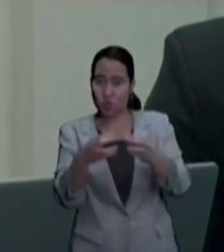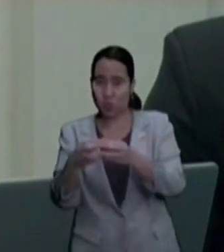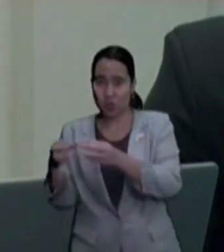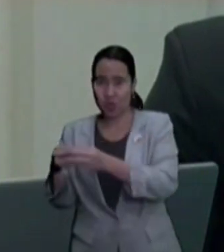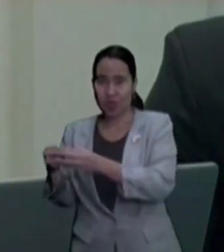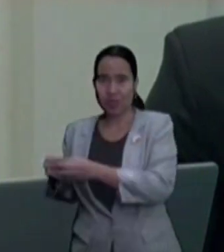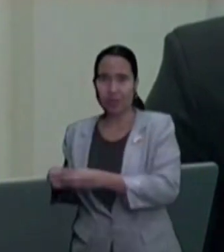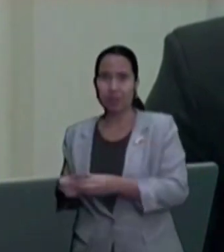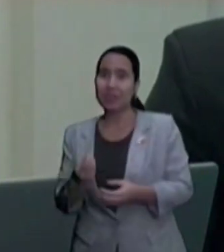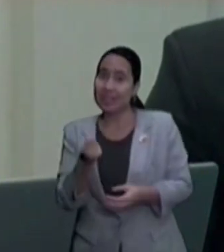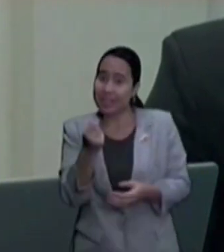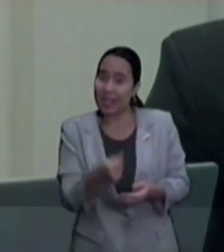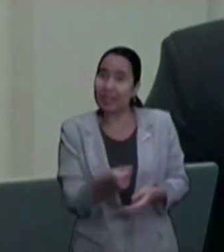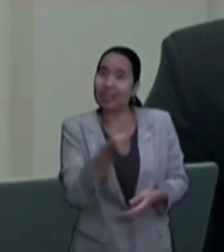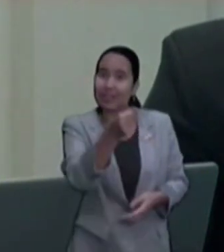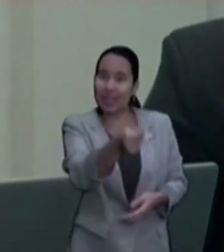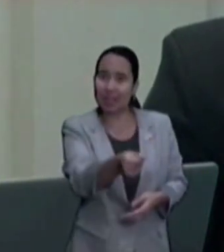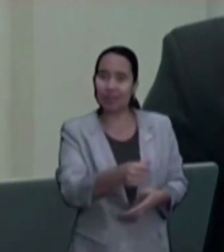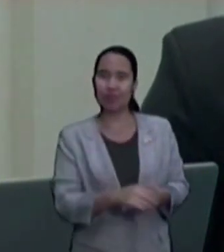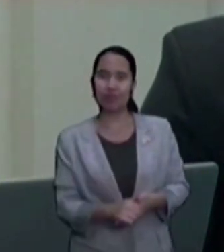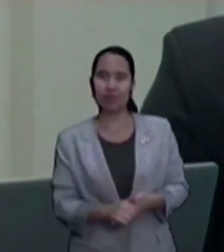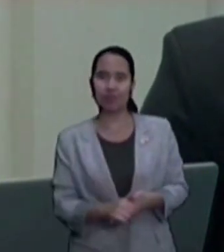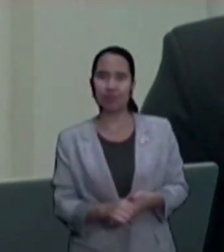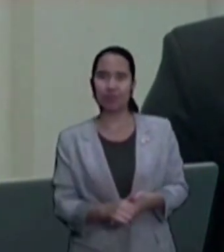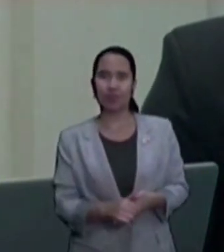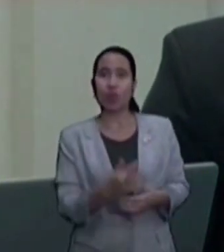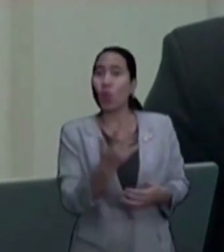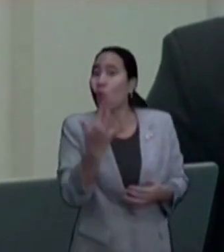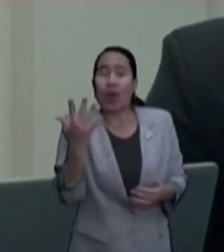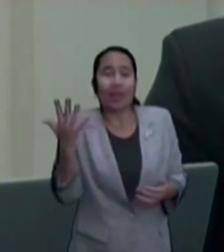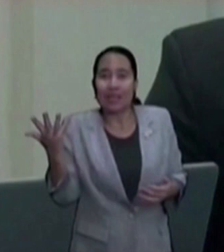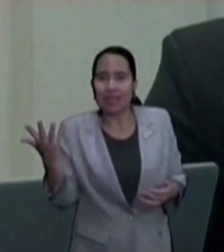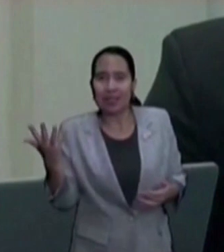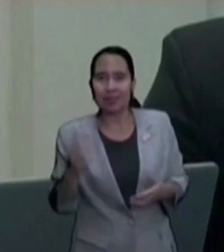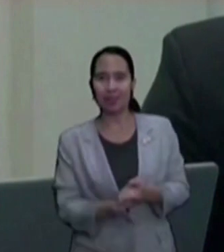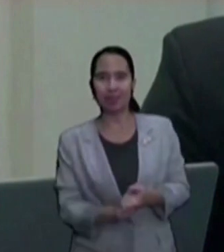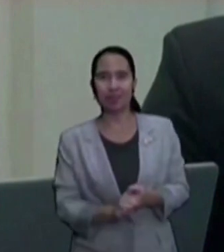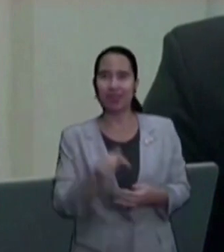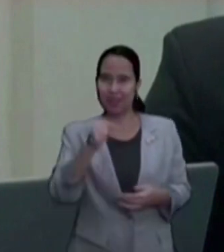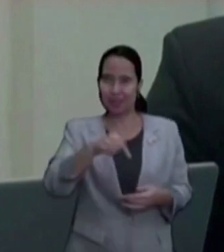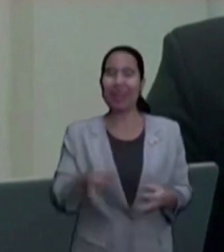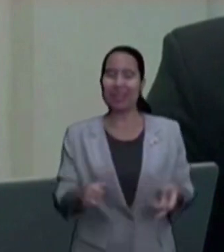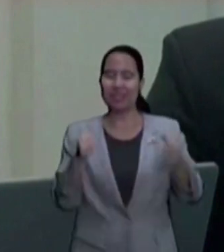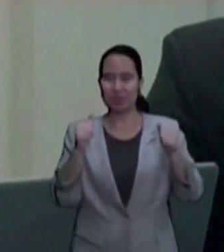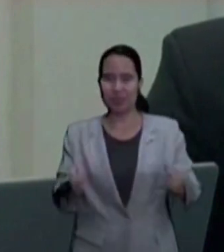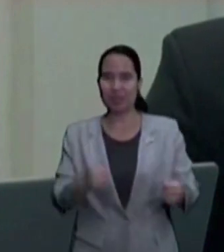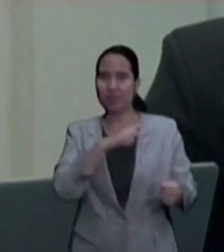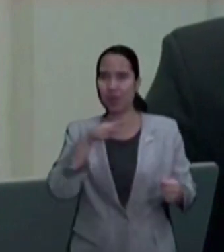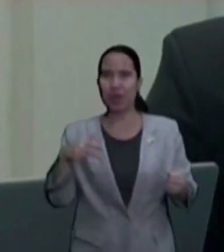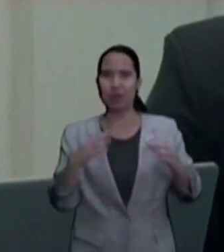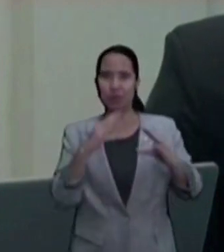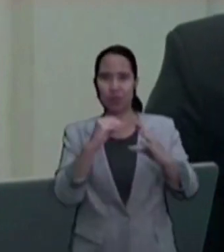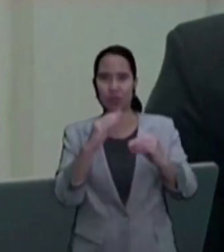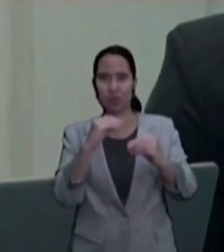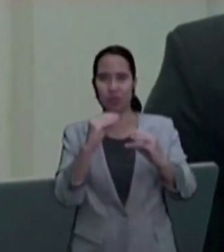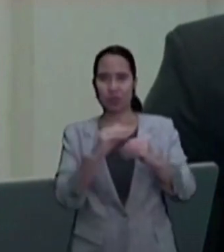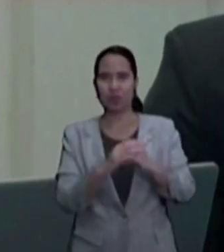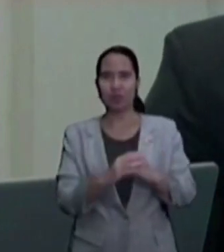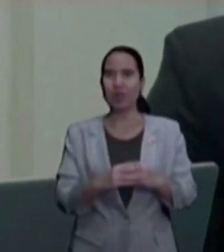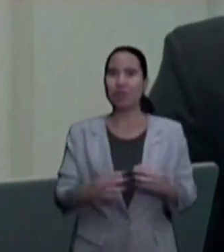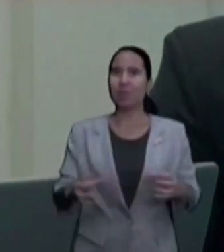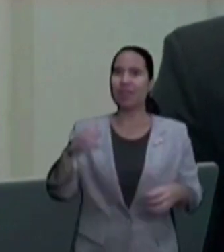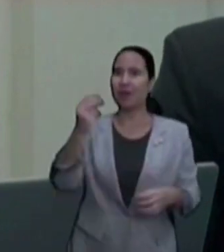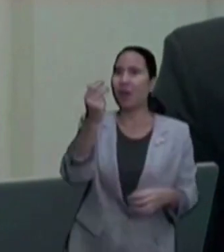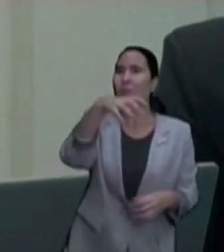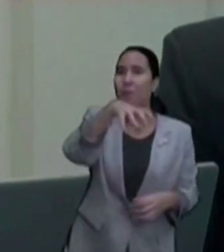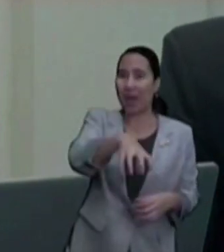voorzien zullen worden. Als u mij vraagt wanneer. Er is al vandaag bevestigd, we hebben gesproken met de SPSB, de PIU heeft